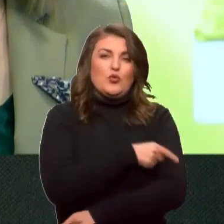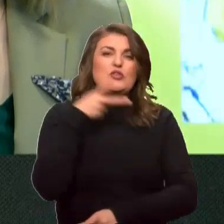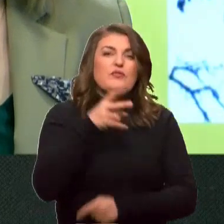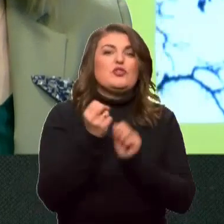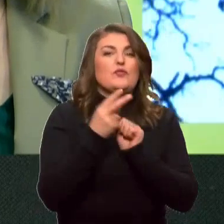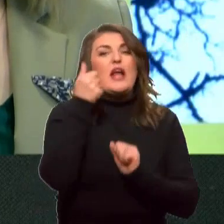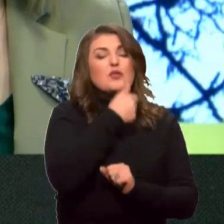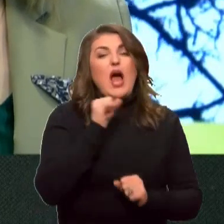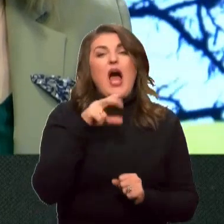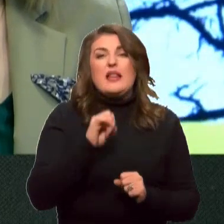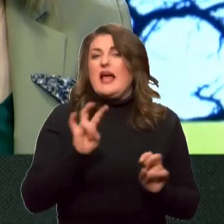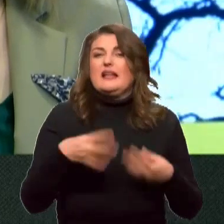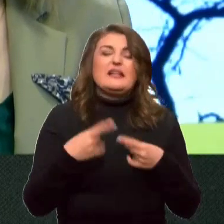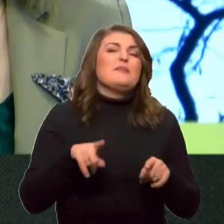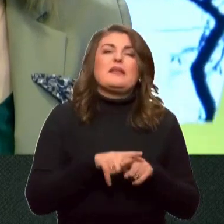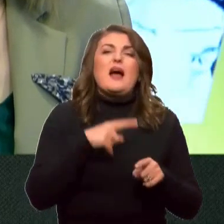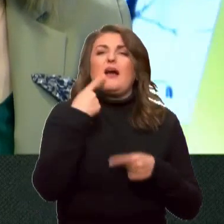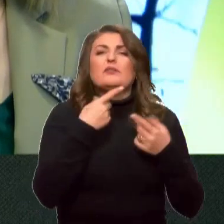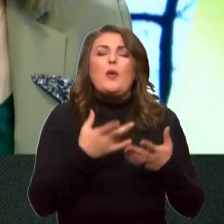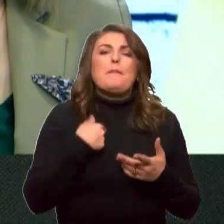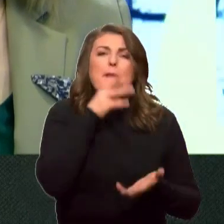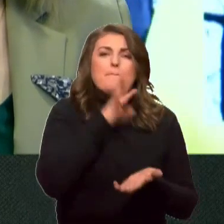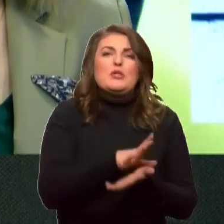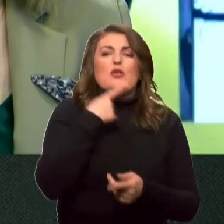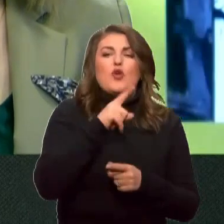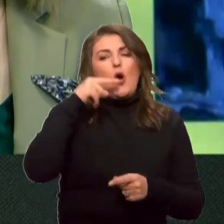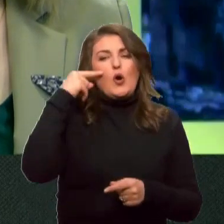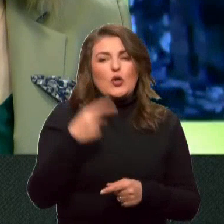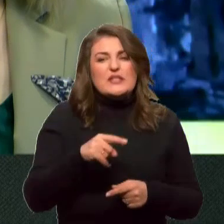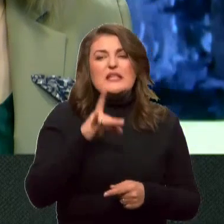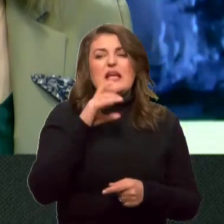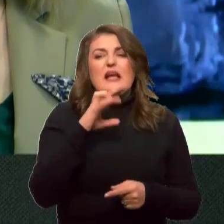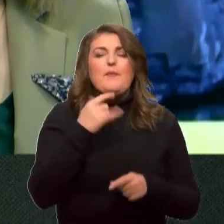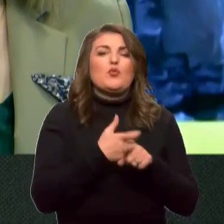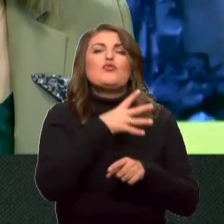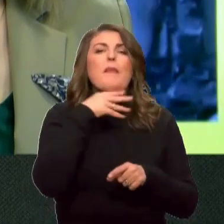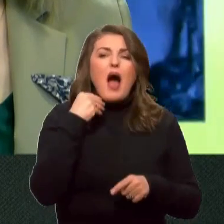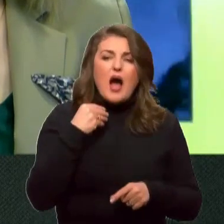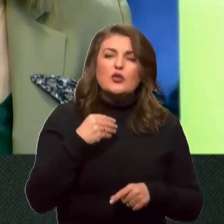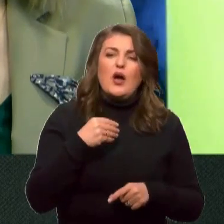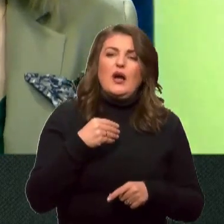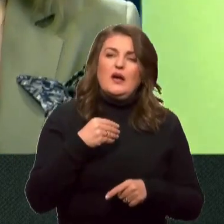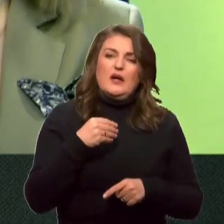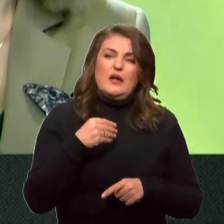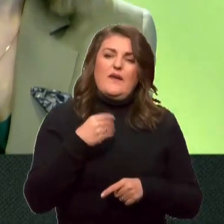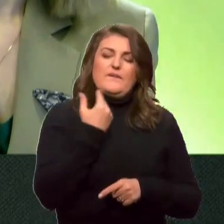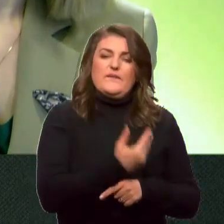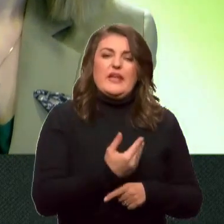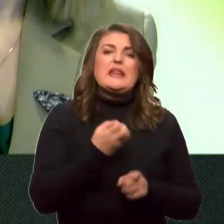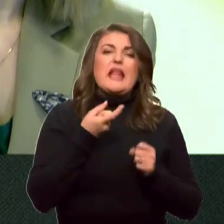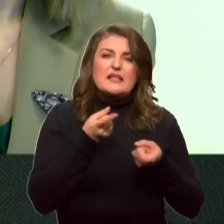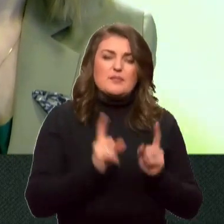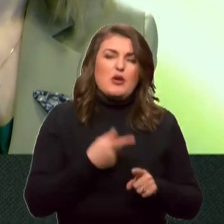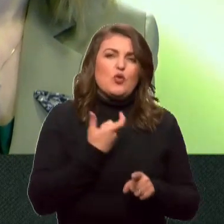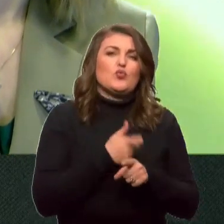2012 року, але не треба так інцитувати. Ми постійно кажемо, що російського РЕБу дуже багато. Він насправді